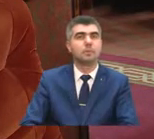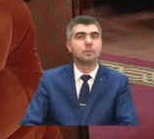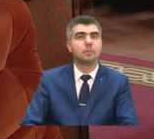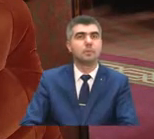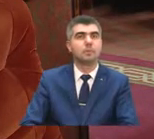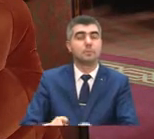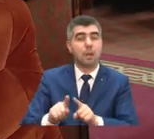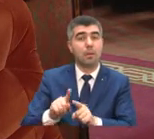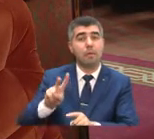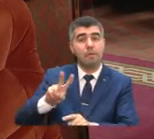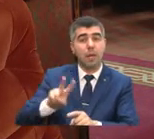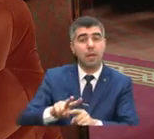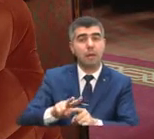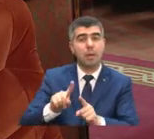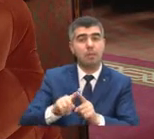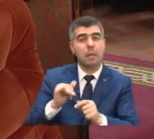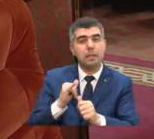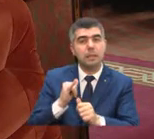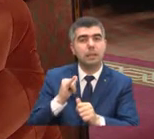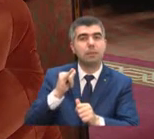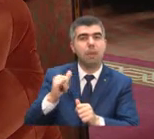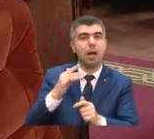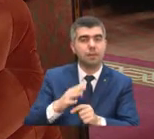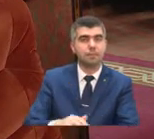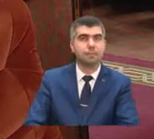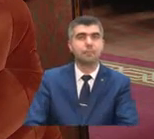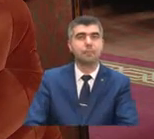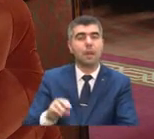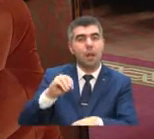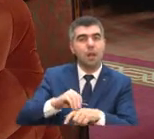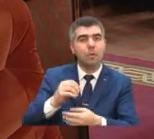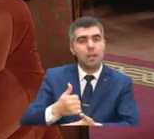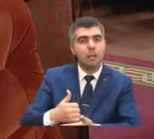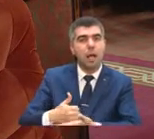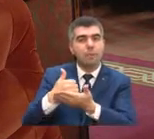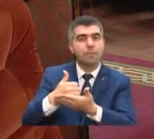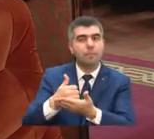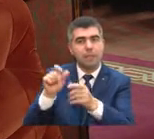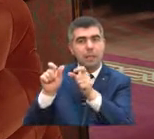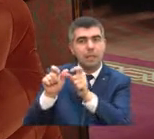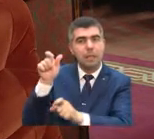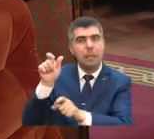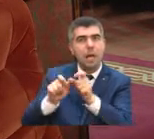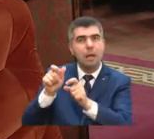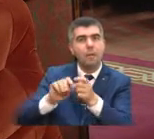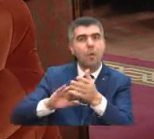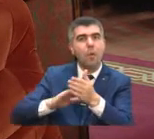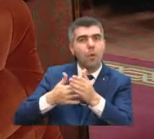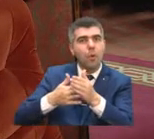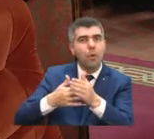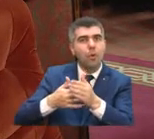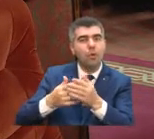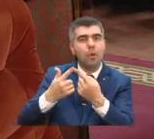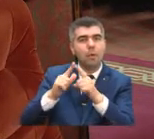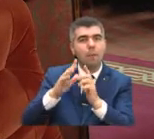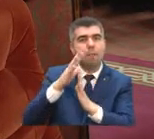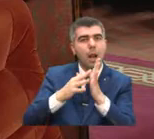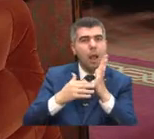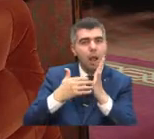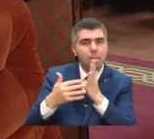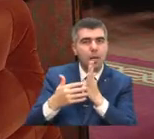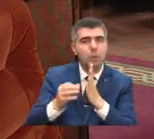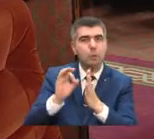فعالية، وكاين مساعدة للساكنة فيما يخص جميع المتطلبات ديالها. البرنامج راه هو